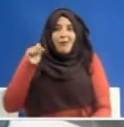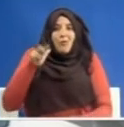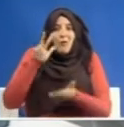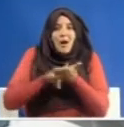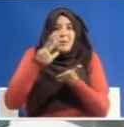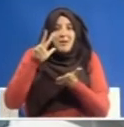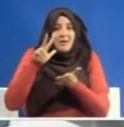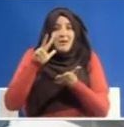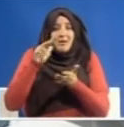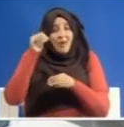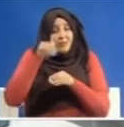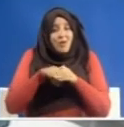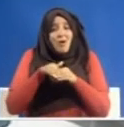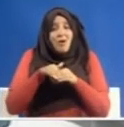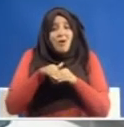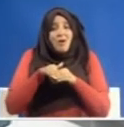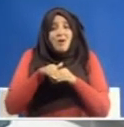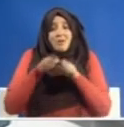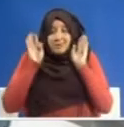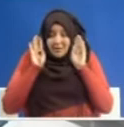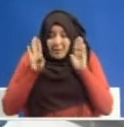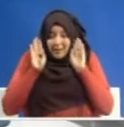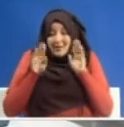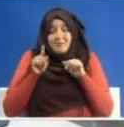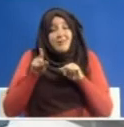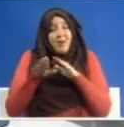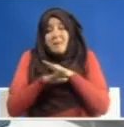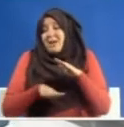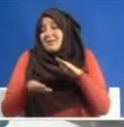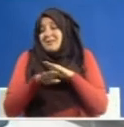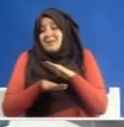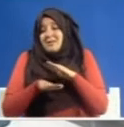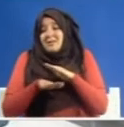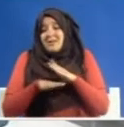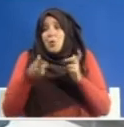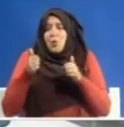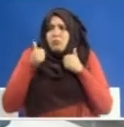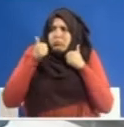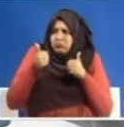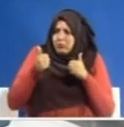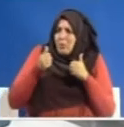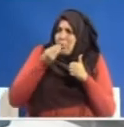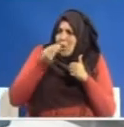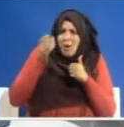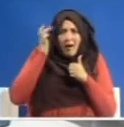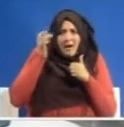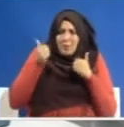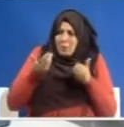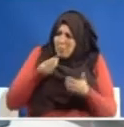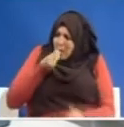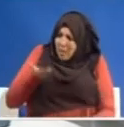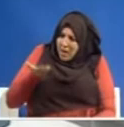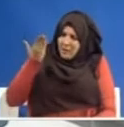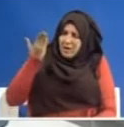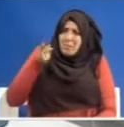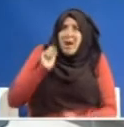أن تتجلى في الصلاة وهي عماد الدين. أو كيف يكون عنده أخلاق طيبة وكذا ولكن مع ربي